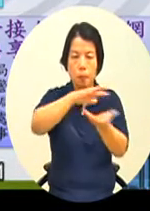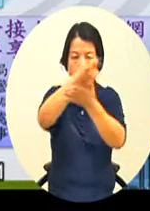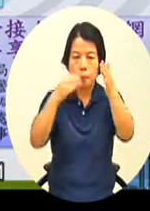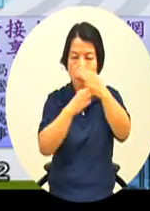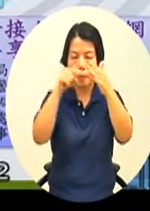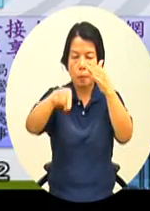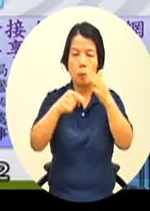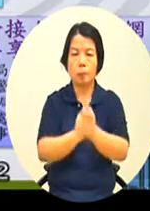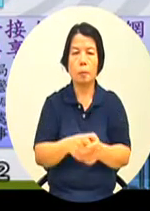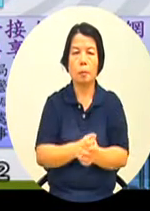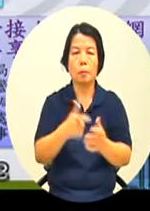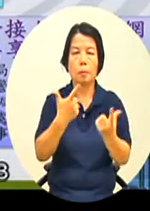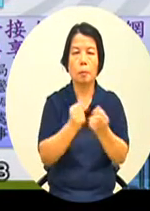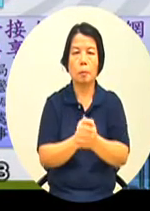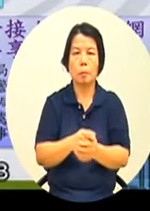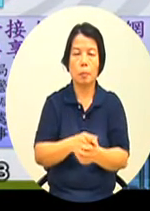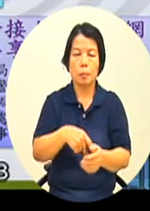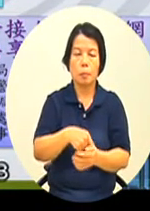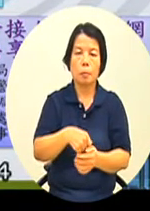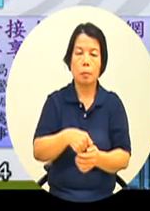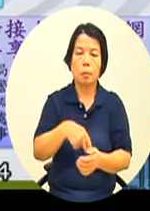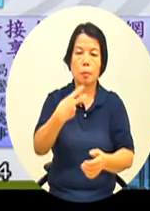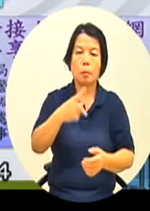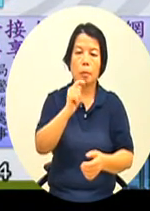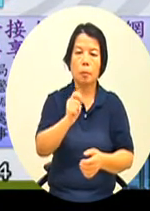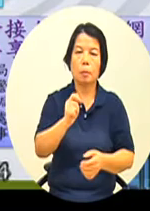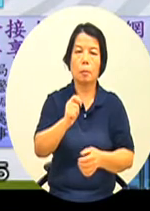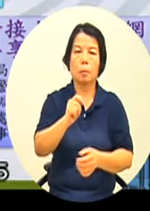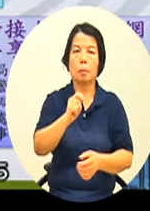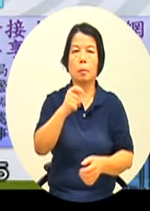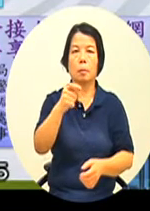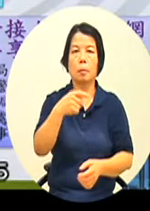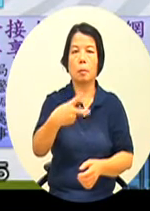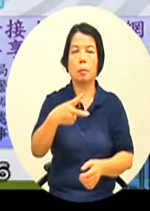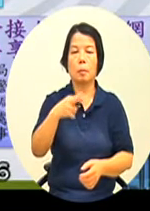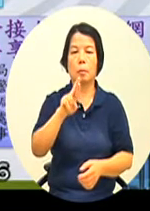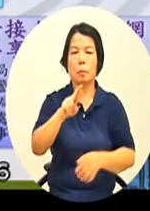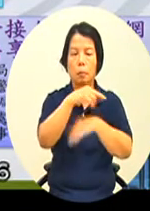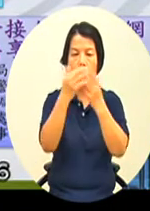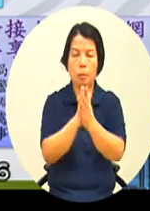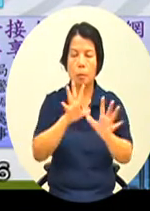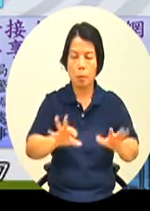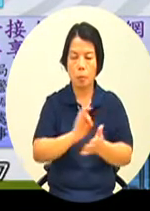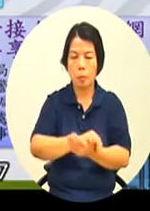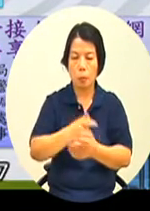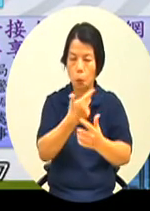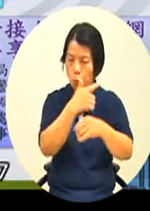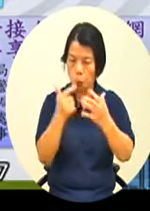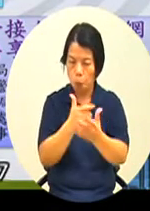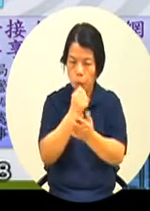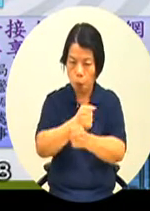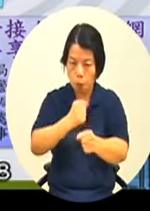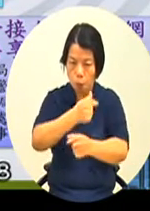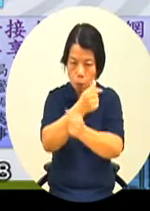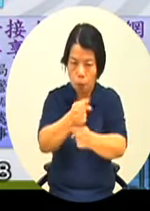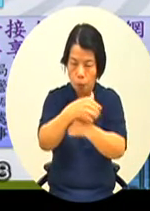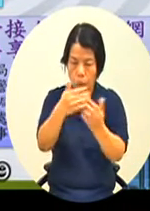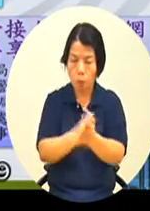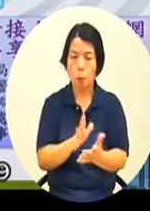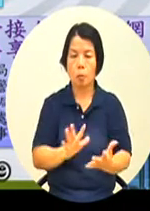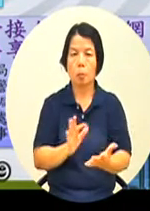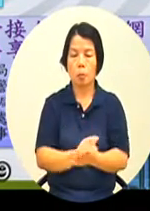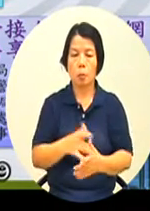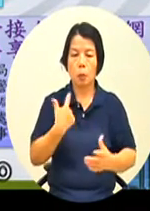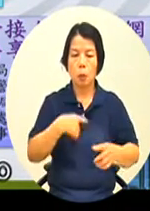运用 WebHR 来把它优化， 让我们储存空间能够更大。目前已经有本